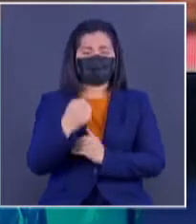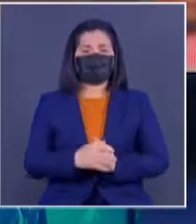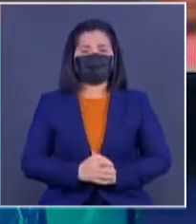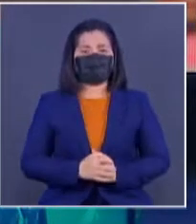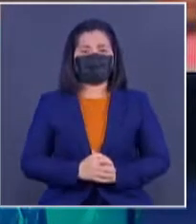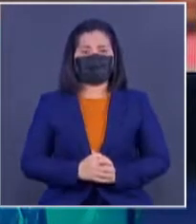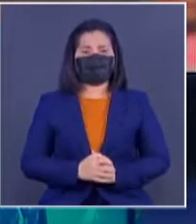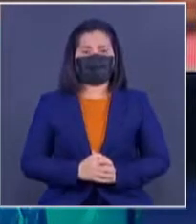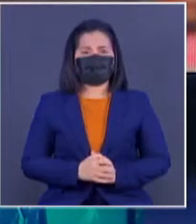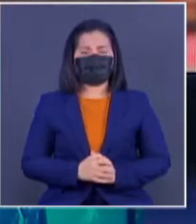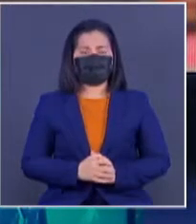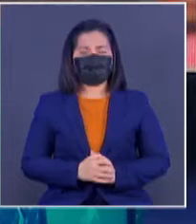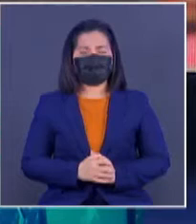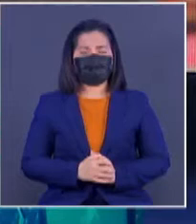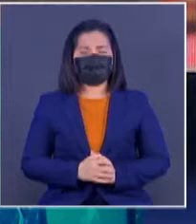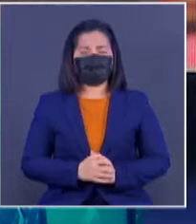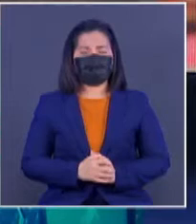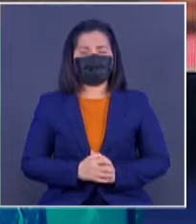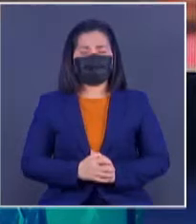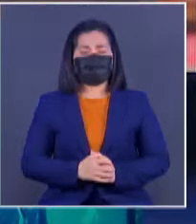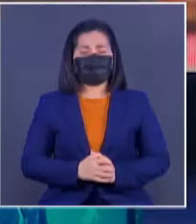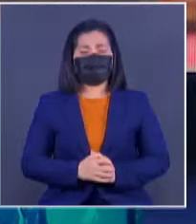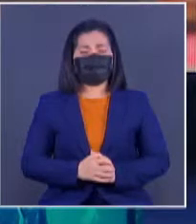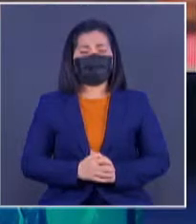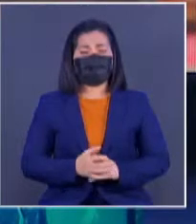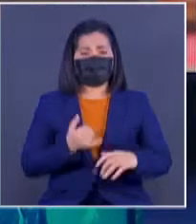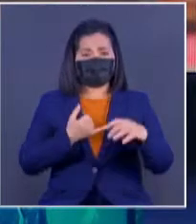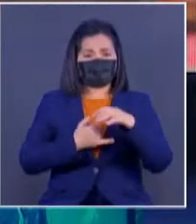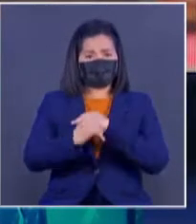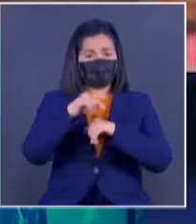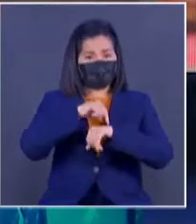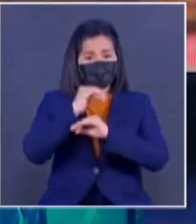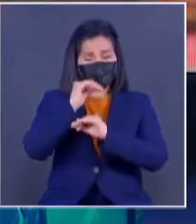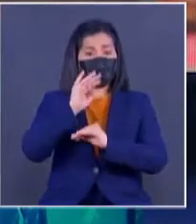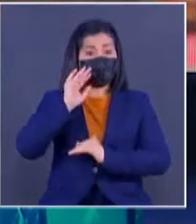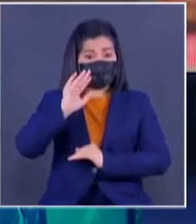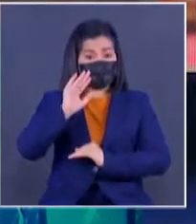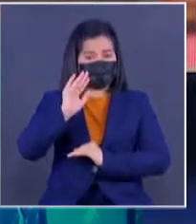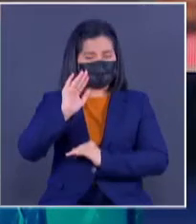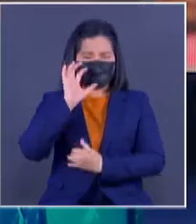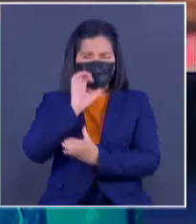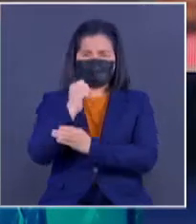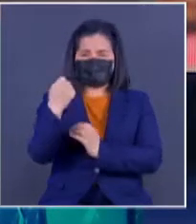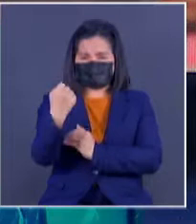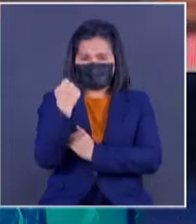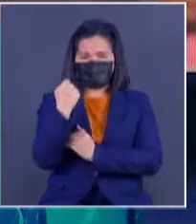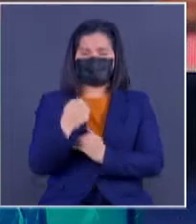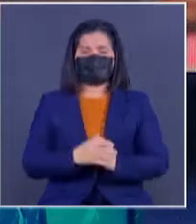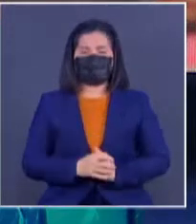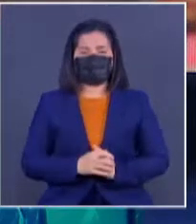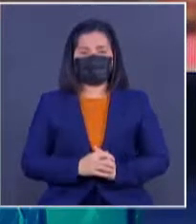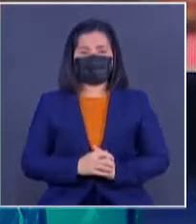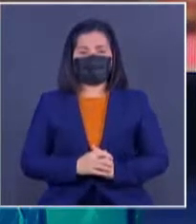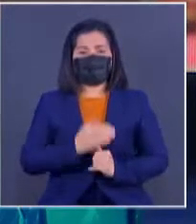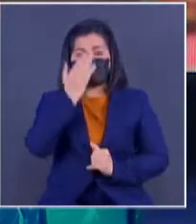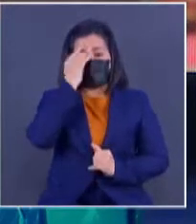พราะเขาไม่ได้ห้ามออกจากบ้านทั้งหมดแต่ว่ามันเป็นมาตรการเคอร์ฟิวฉบับล่าสุดที่เข้มงวดมากที่สุดเท่าที่เราจะเอามาใช้ดู